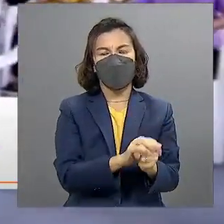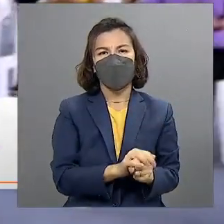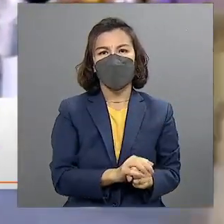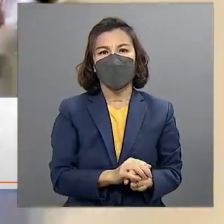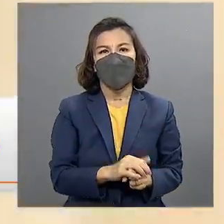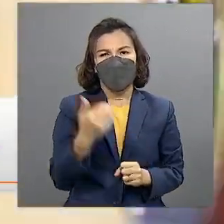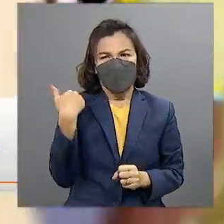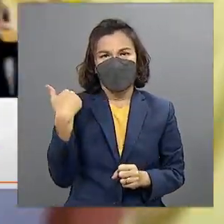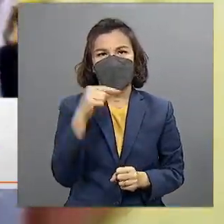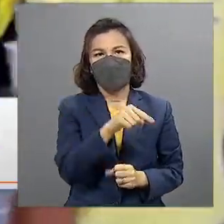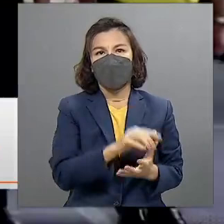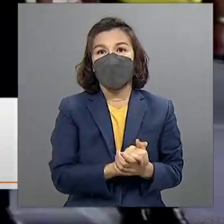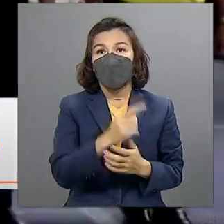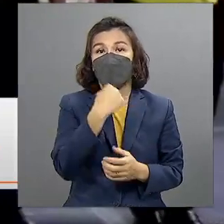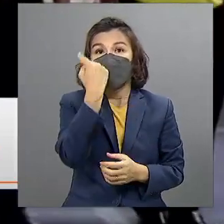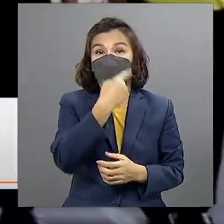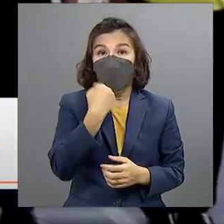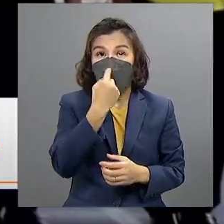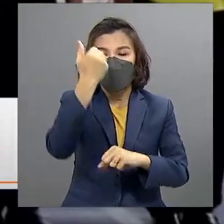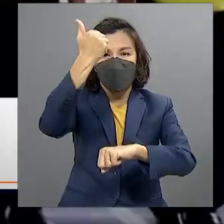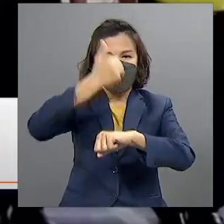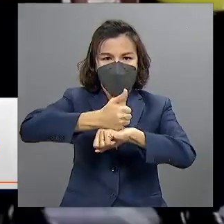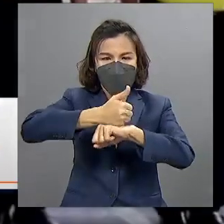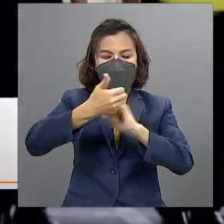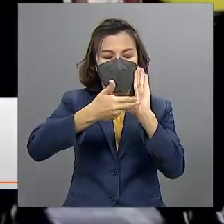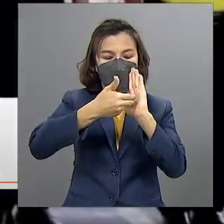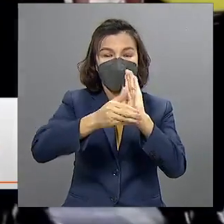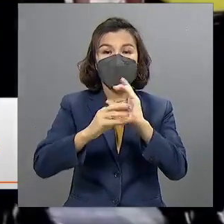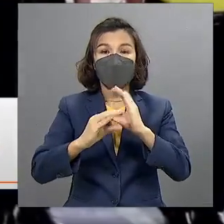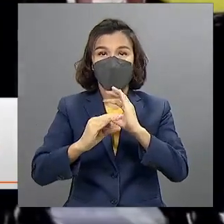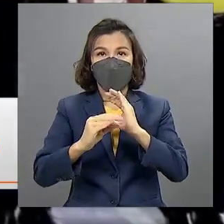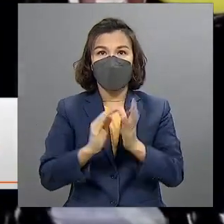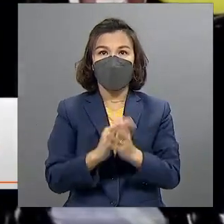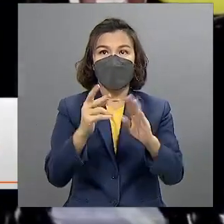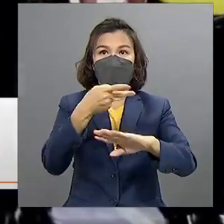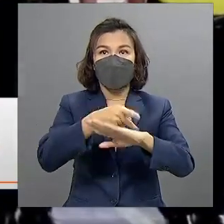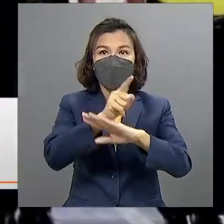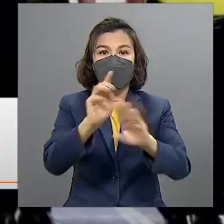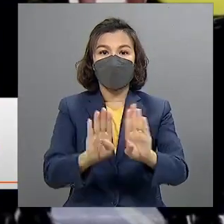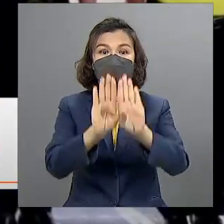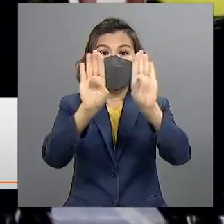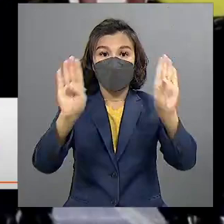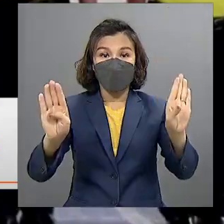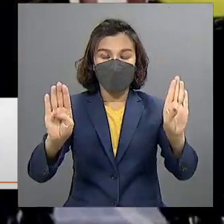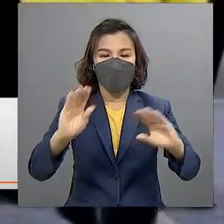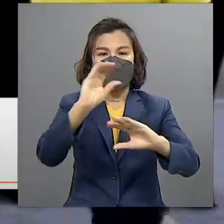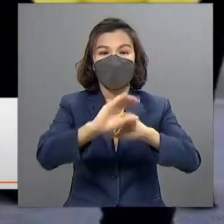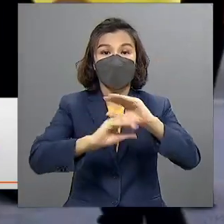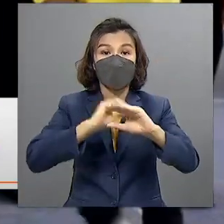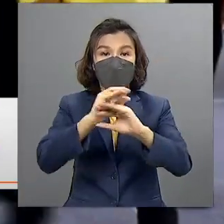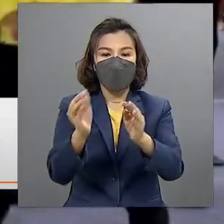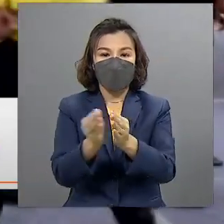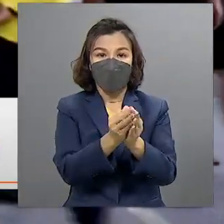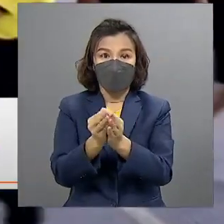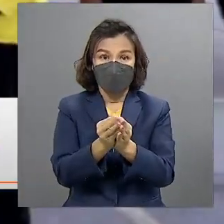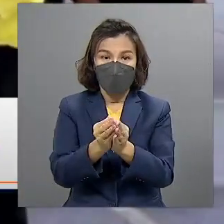ยมแสงเป็นผู้ว่าราชการจังหวัดระยองเป็นประธานเปิดโรงครัวพระราชทานเพื่อช่วยเหลือโรงพยาบาลสนามผู้ป่วยโควิด